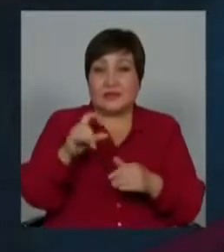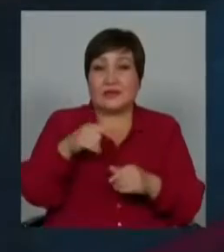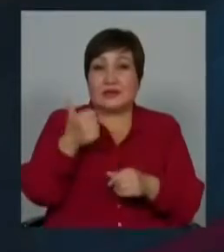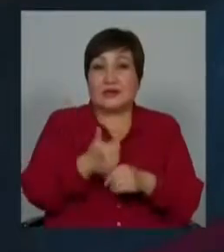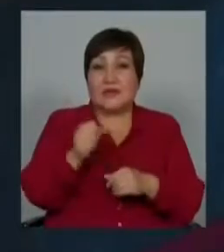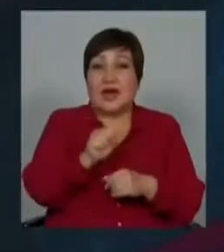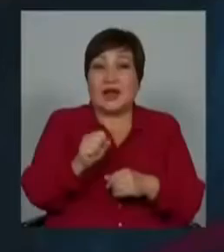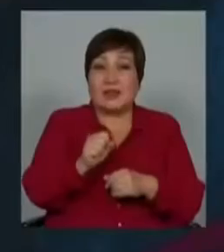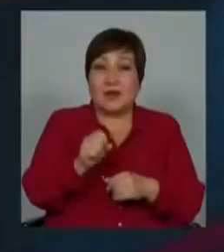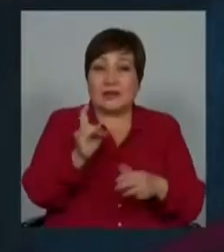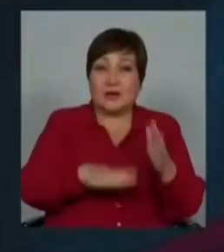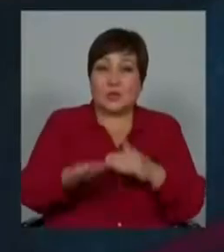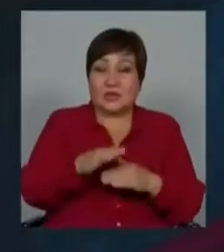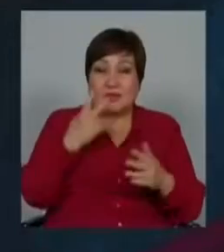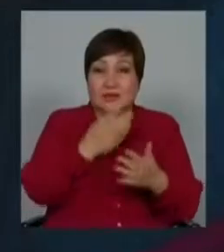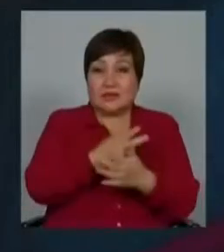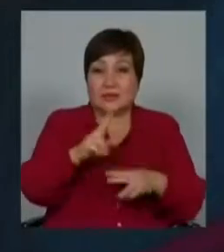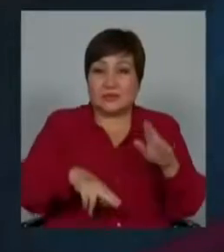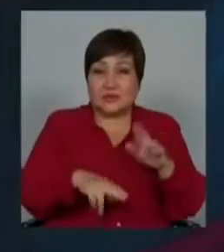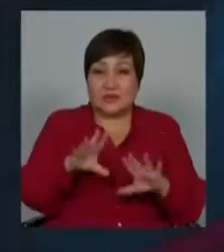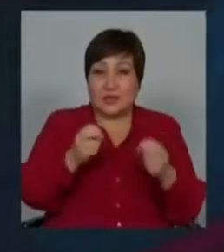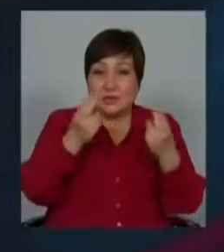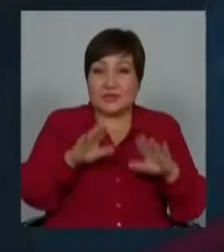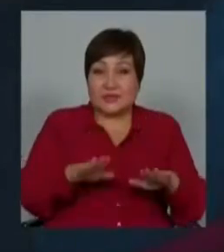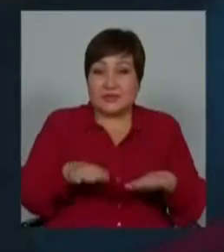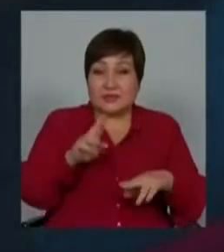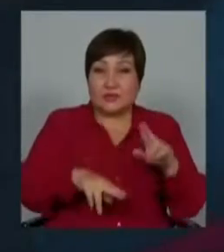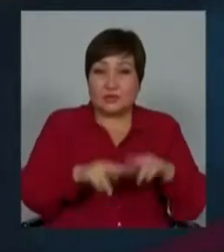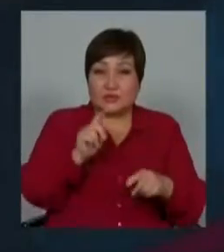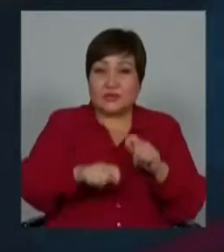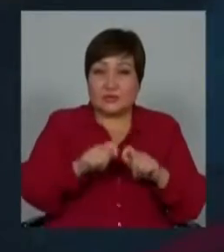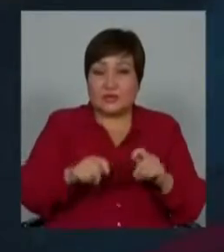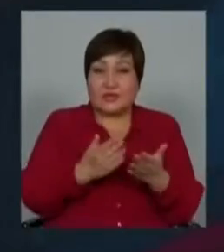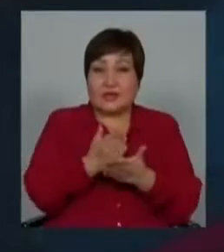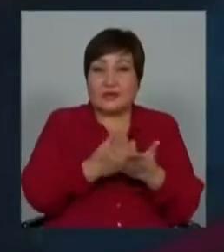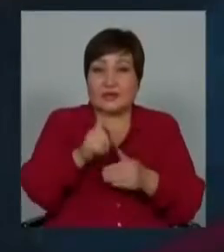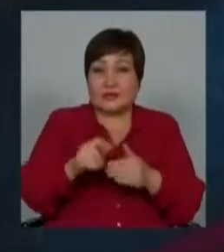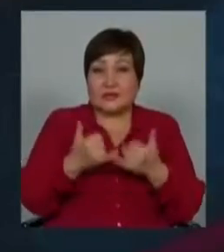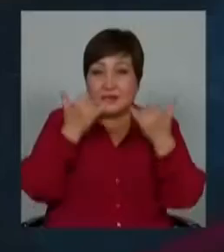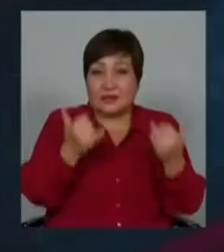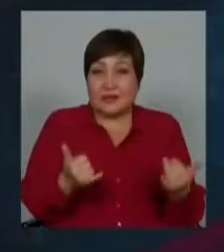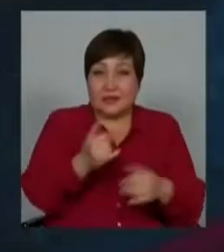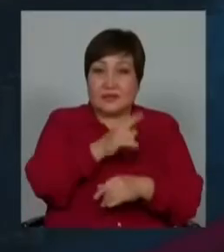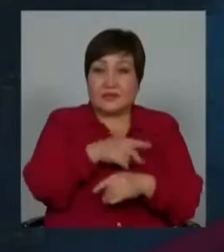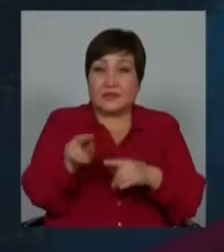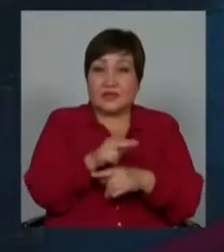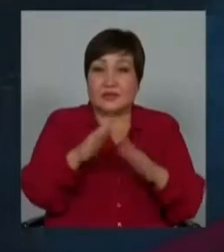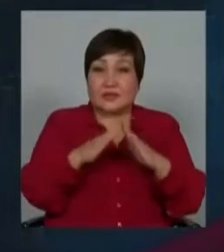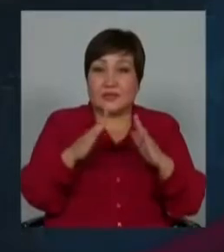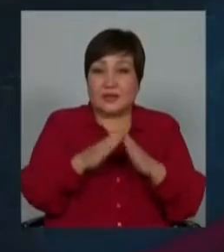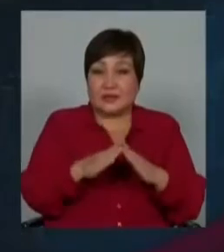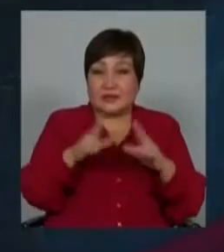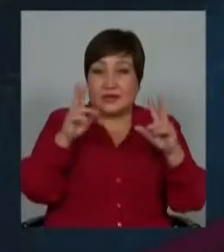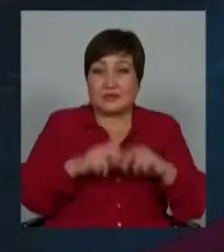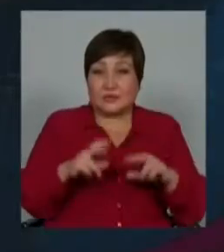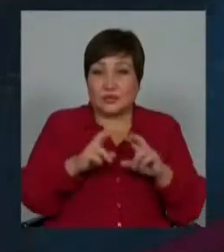салынып жатқан әлеуметтік нысандардың құрылысын тексерді. Сонымен қатар ардагерлерге арналған емхананың ғимаратын жөндеу қарастырылуда. Толығырақ тілші